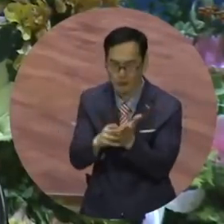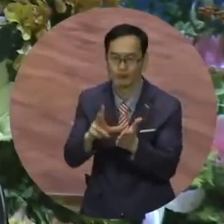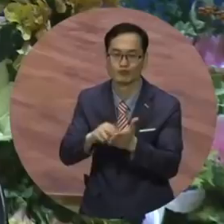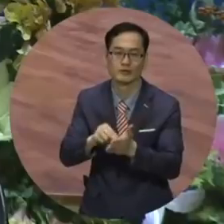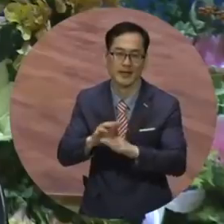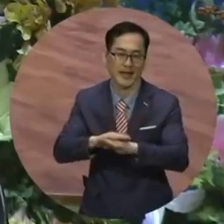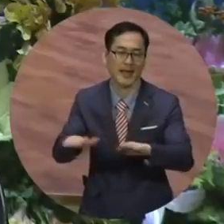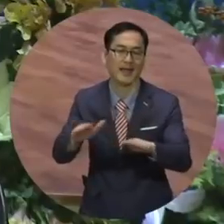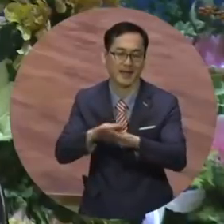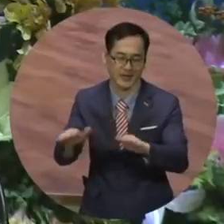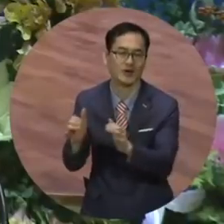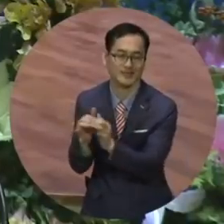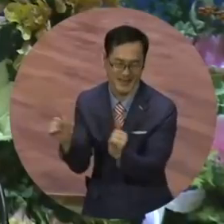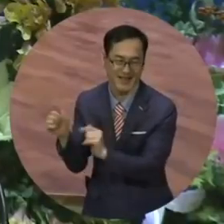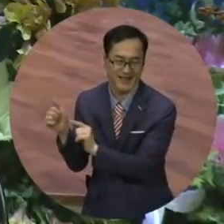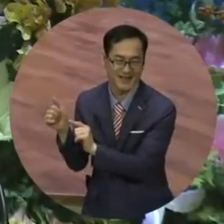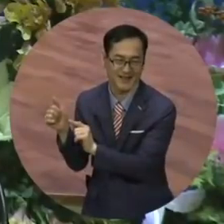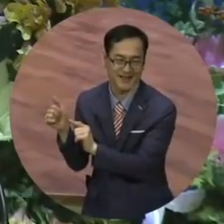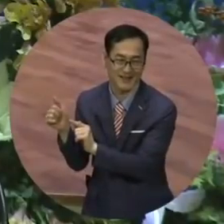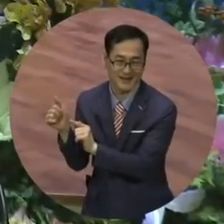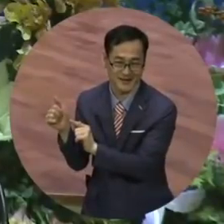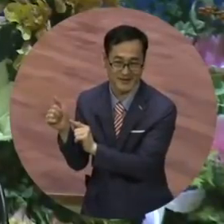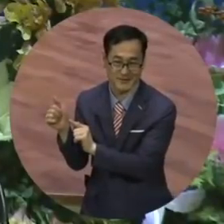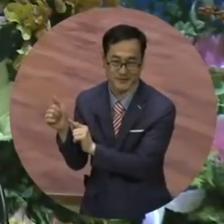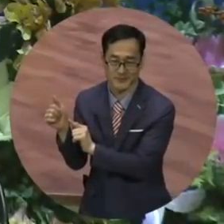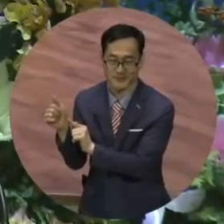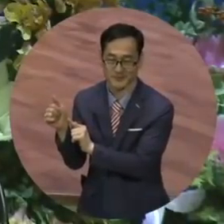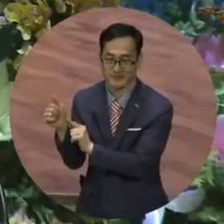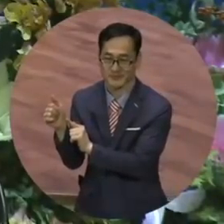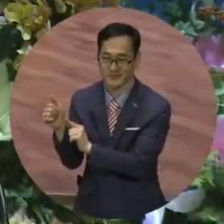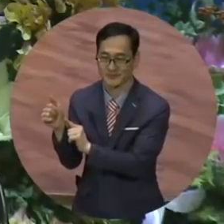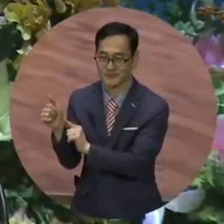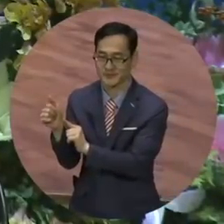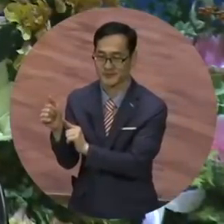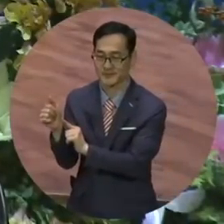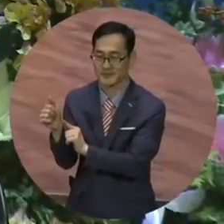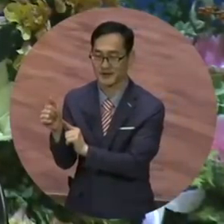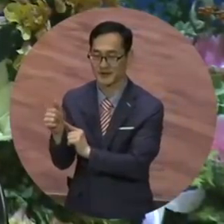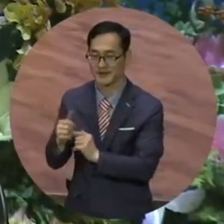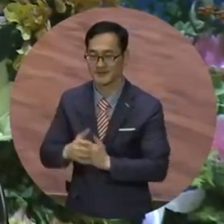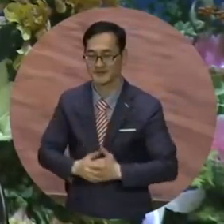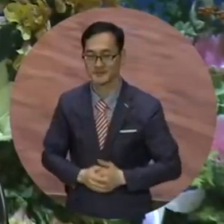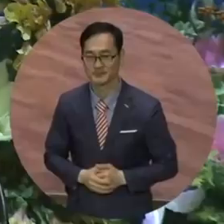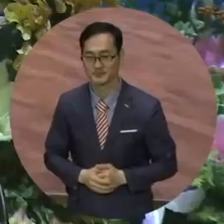문제 해결자예요. 예수 믿는 사람 하나님의 자녀로서. 그래서요